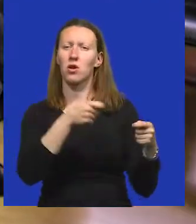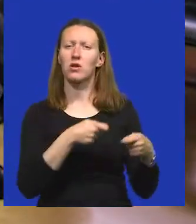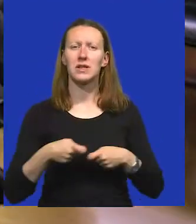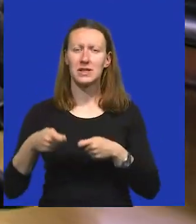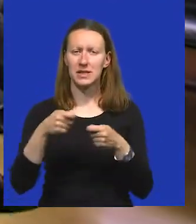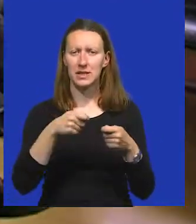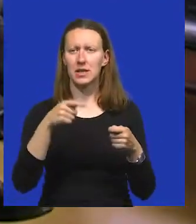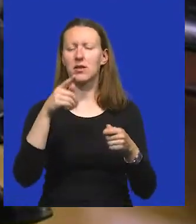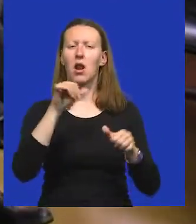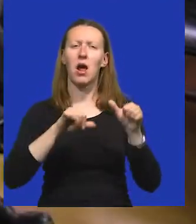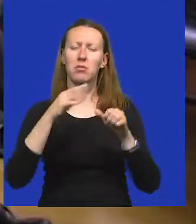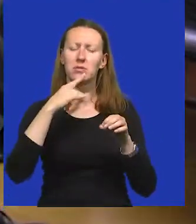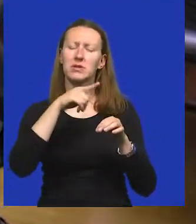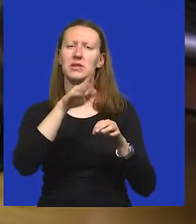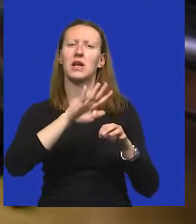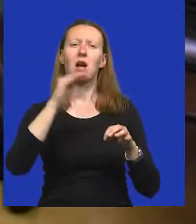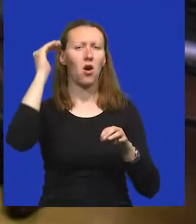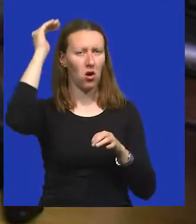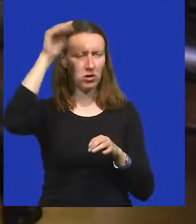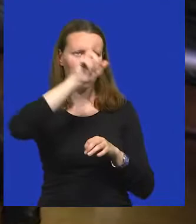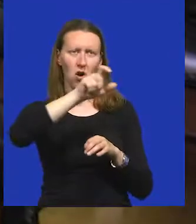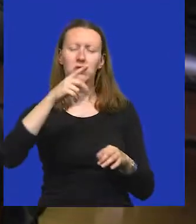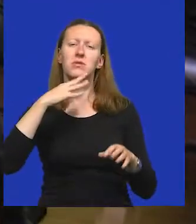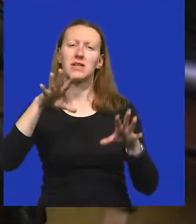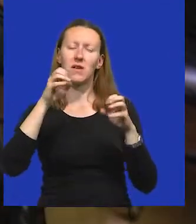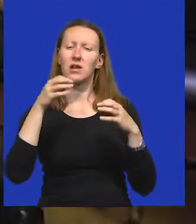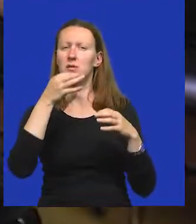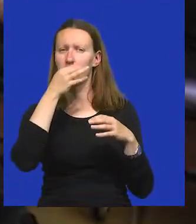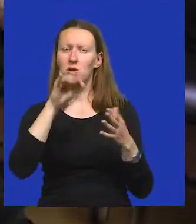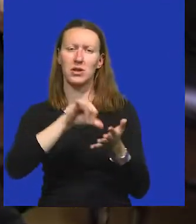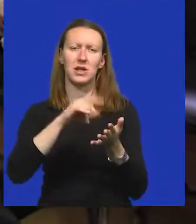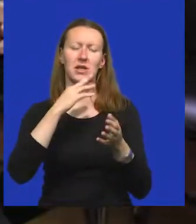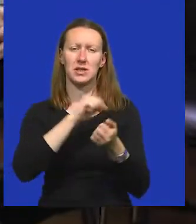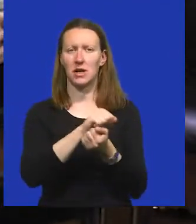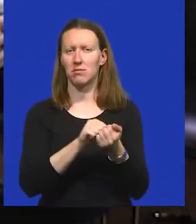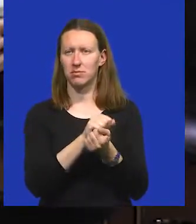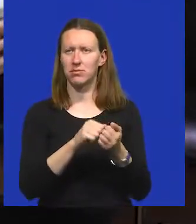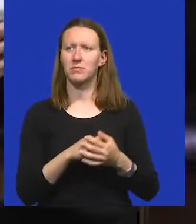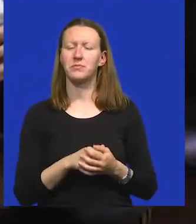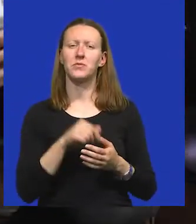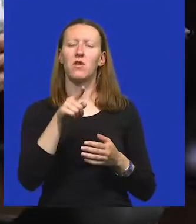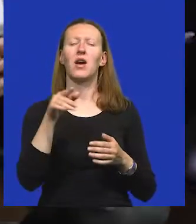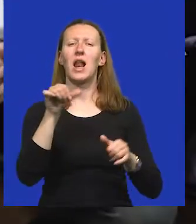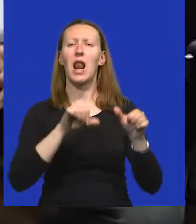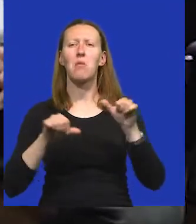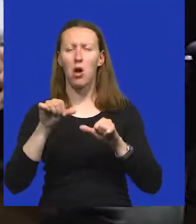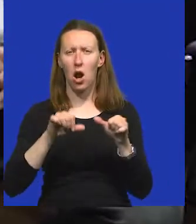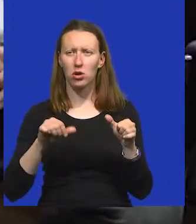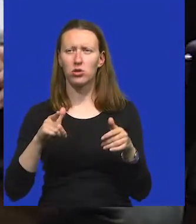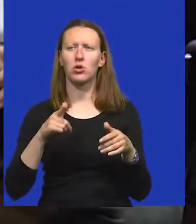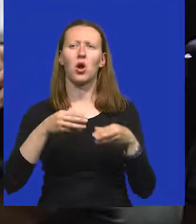ha organizzato dei laboratori per la popolazione più adulta per apprendere meglio il nuovo centro di riciclaggio. Questi